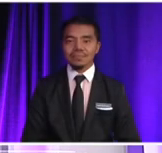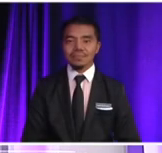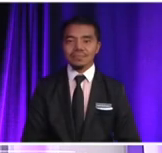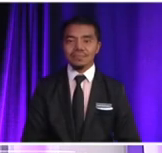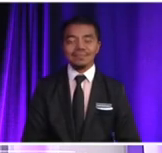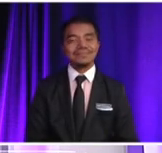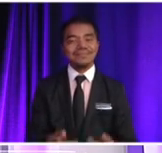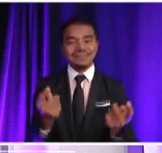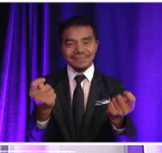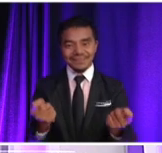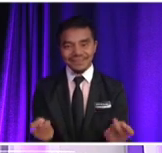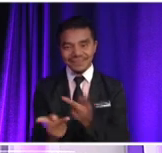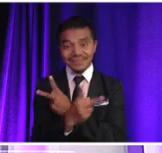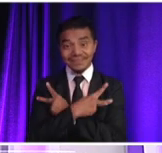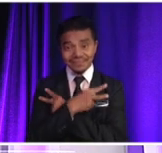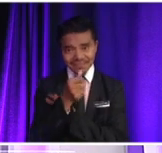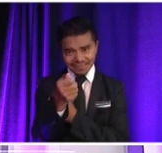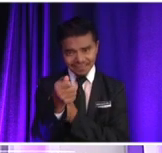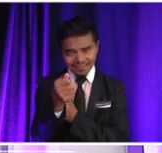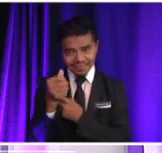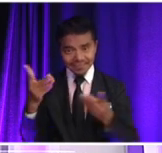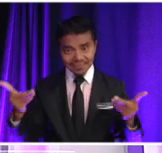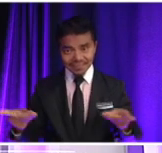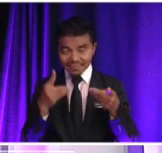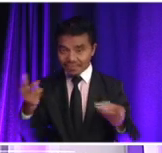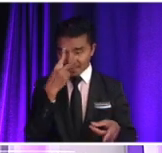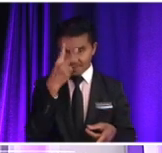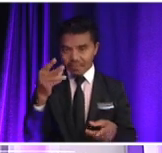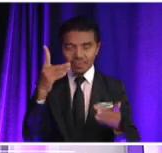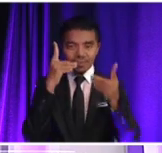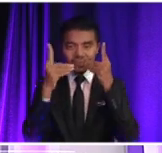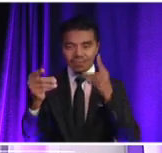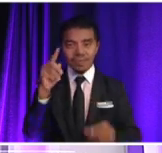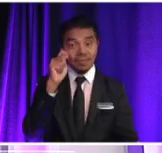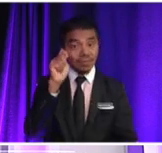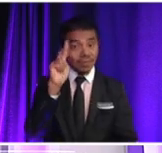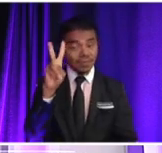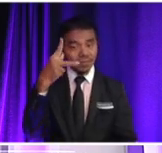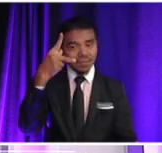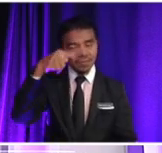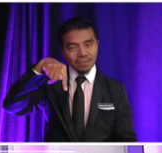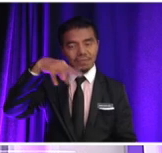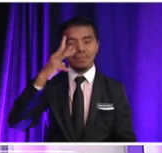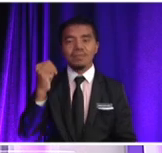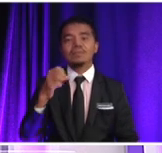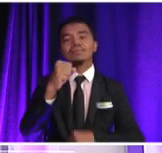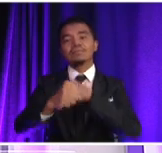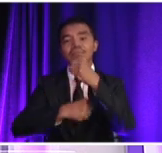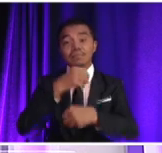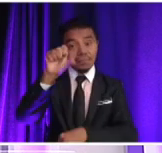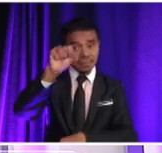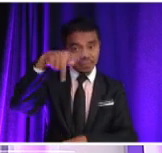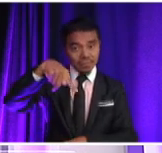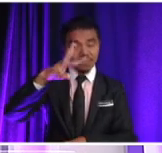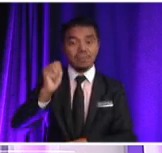Terima kasih anda sedang menonton sukses SPM bersama saya Nisa q&c gumalati bagi